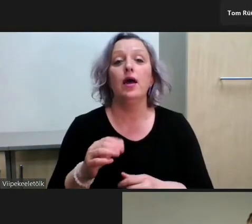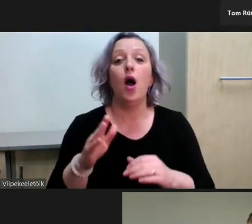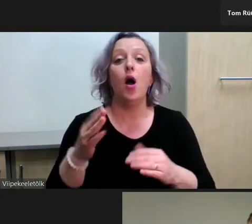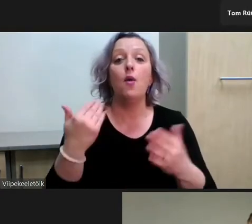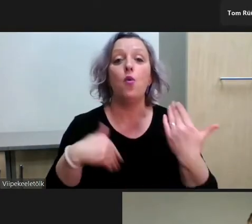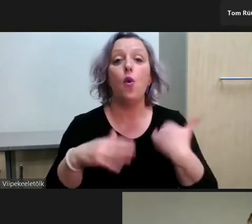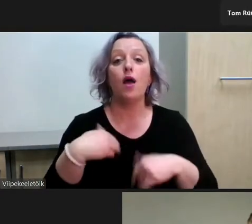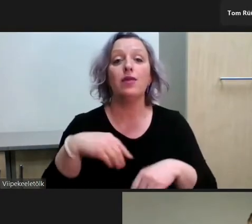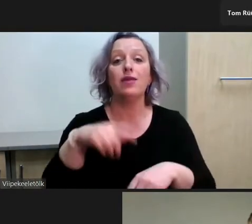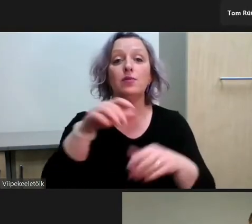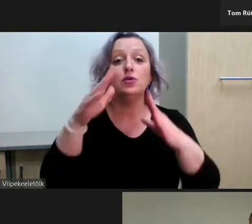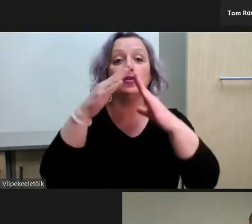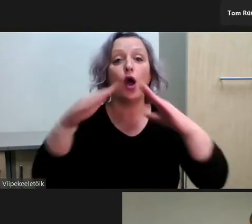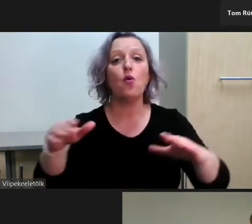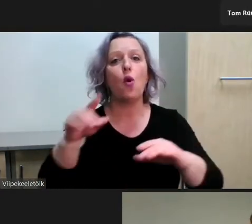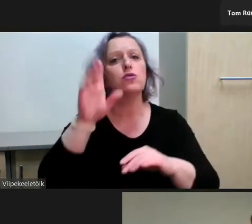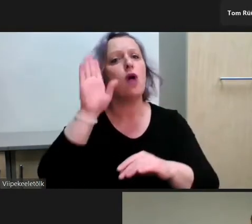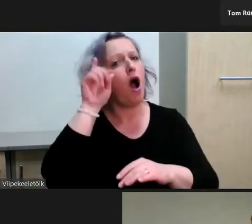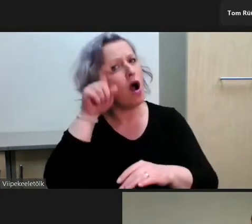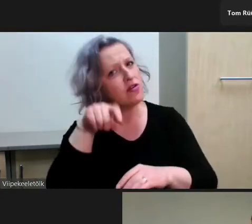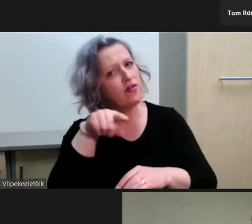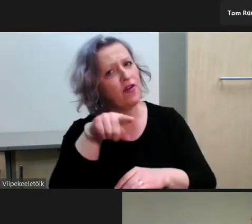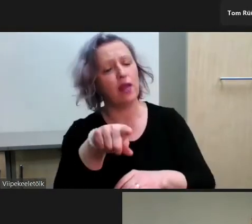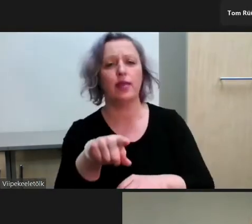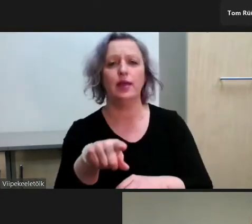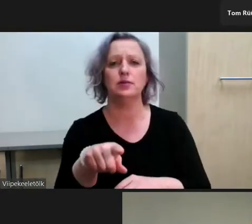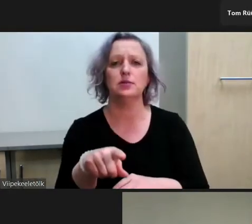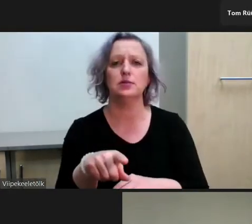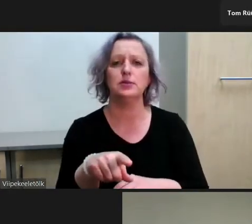arvates on puudu mingisugusest